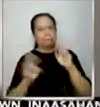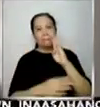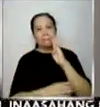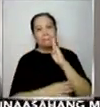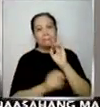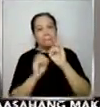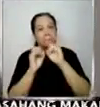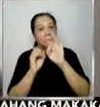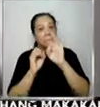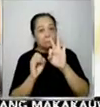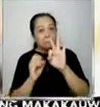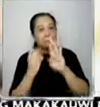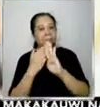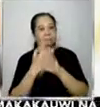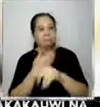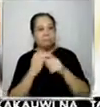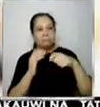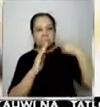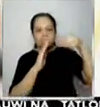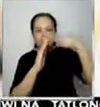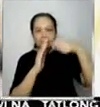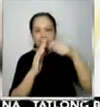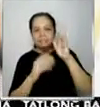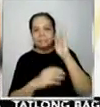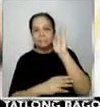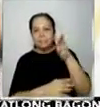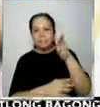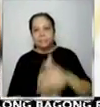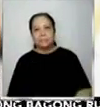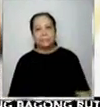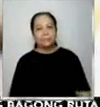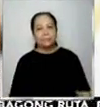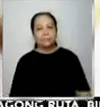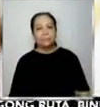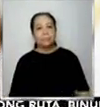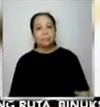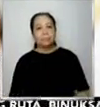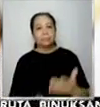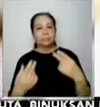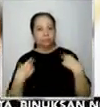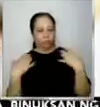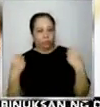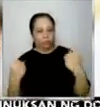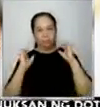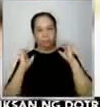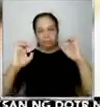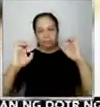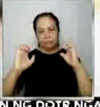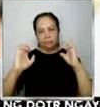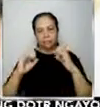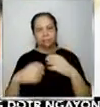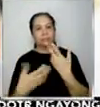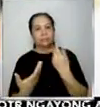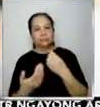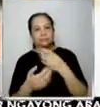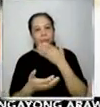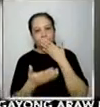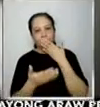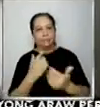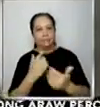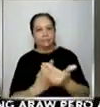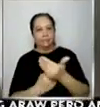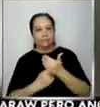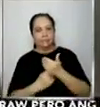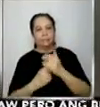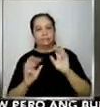soon. Workout, healthy diet at enough rest ang ilan daw sa kanyang ginagawa ngayong naka-quarantine bilang paghahanda.